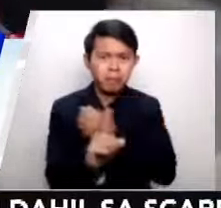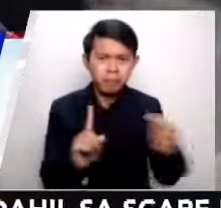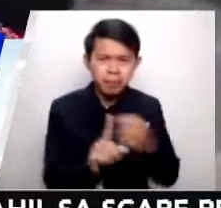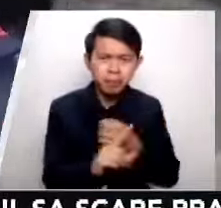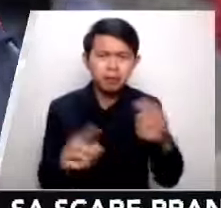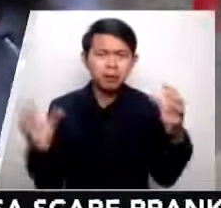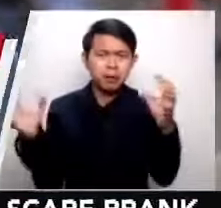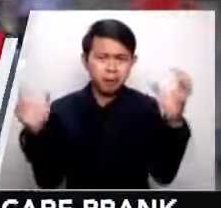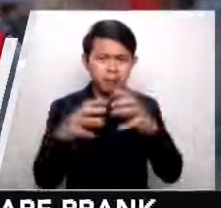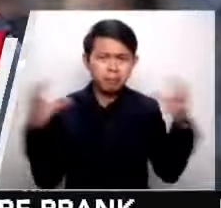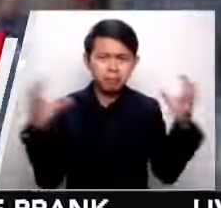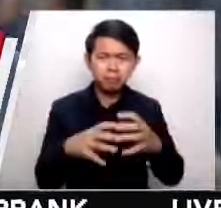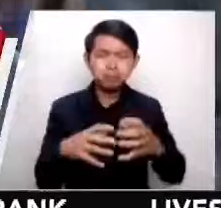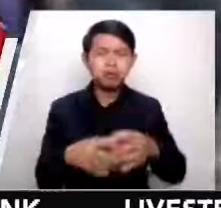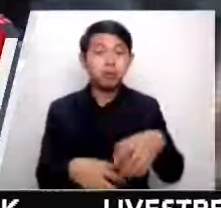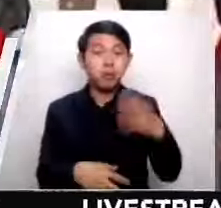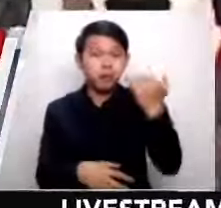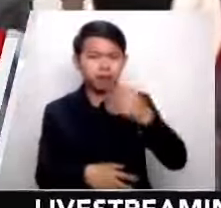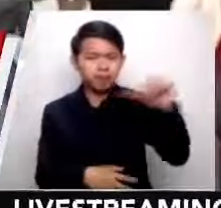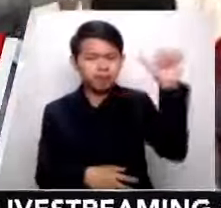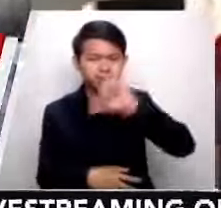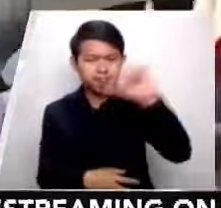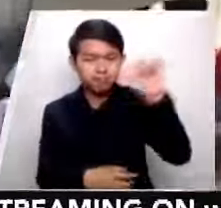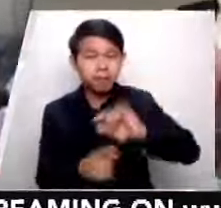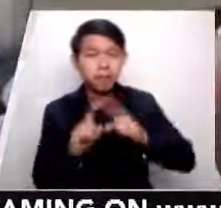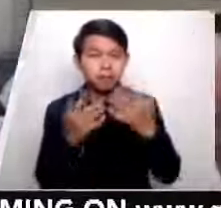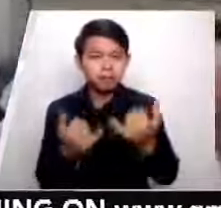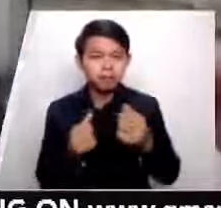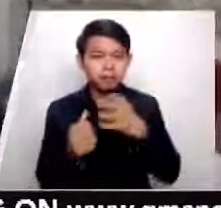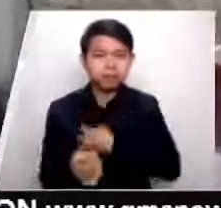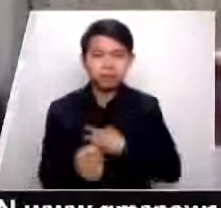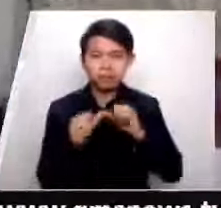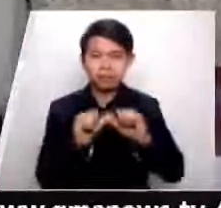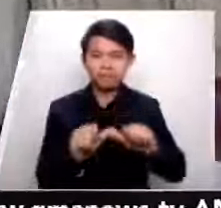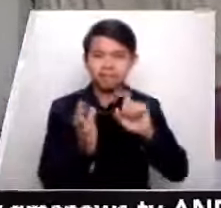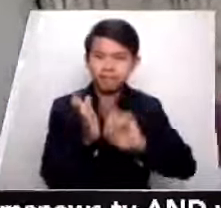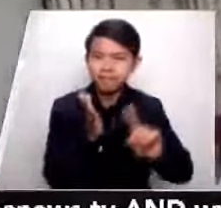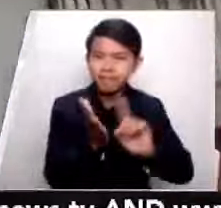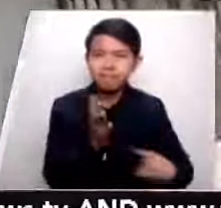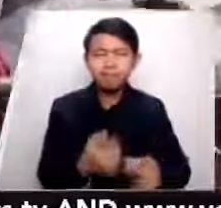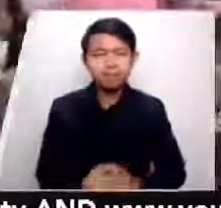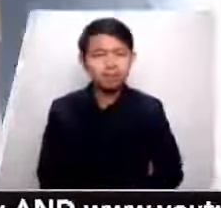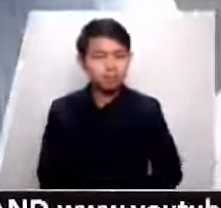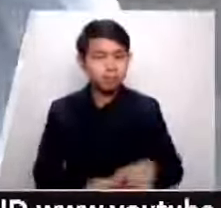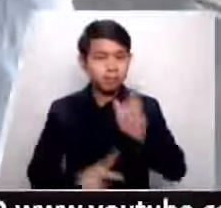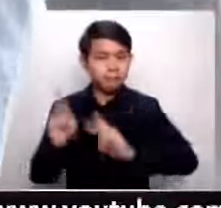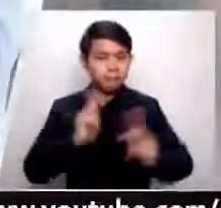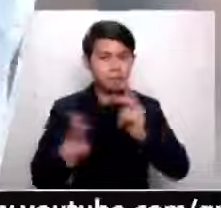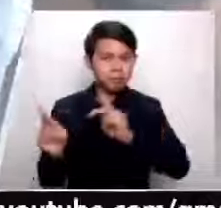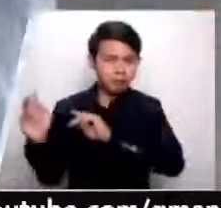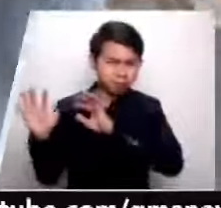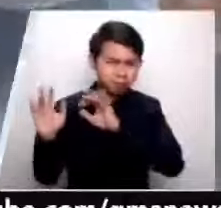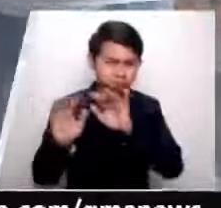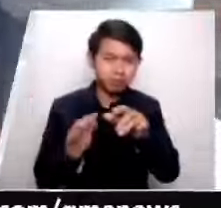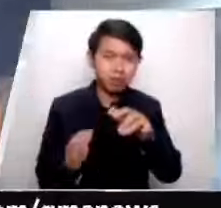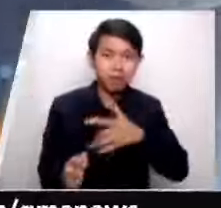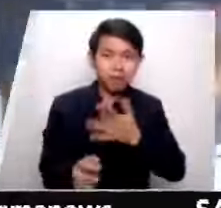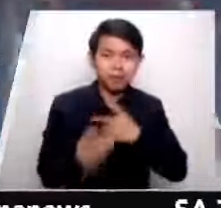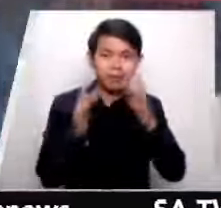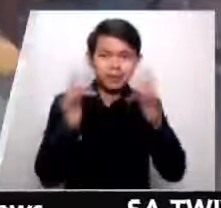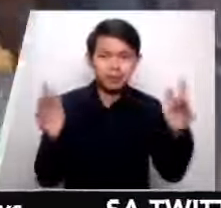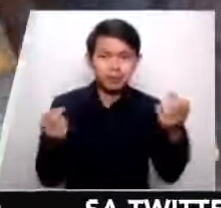sa kalasingan, pero ngayon iniimbestigahan na. Parang piyesta nga mula sa labas hanggang loob ng sementeryo. Sa ilang sementeryo sa Kidapawan